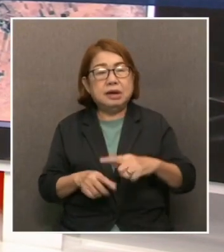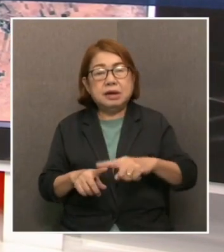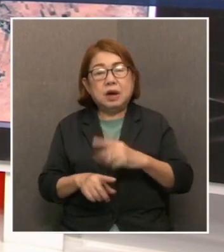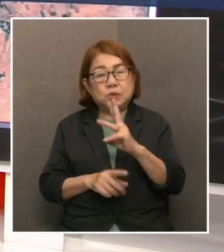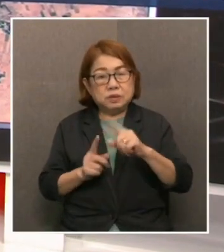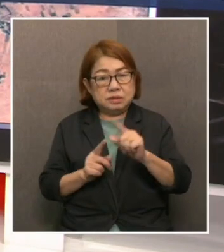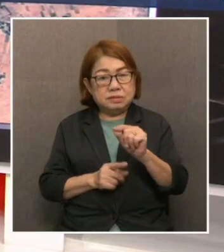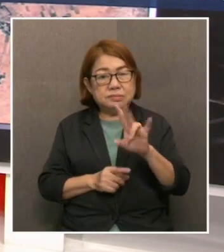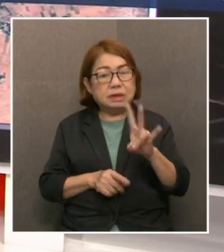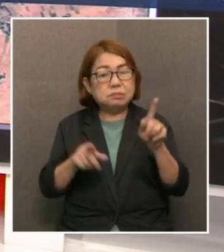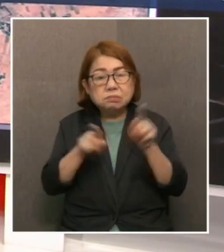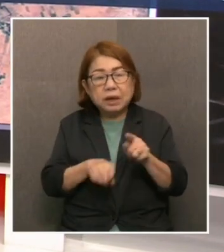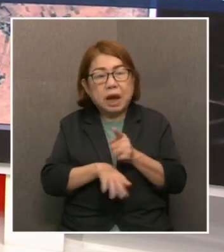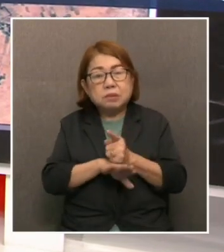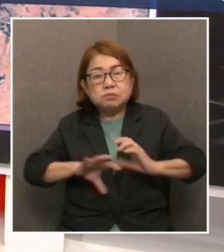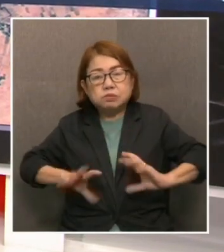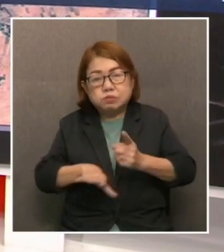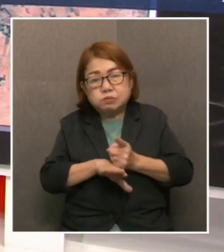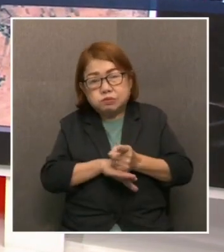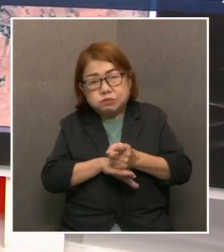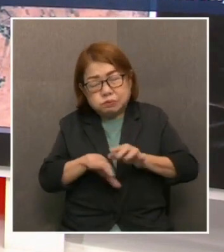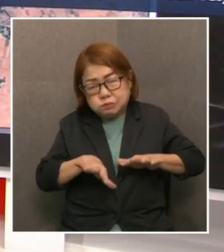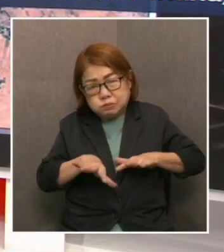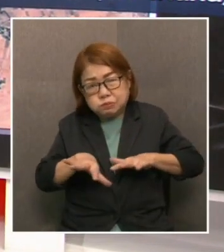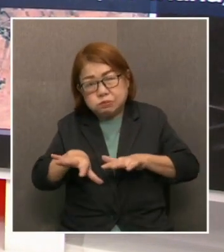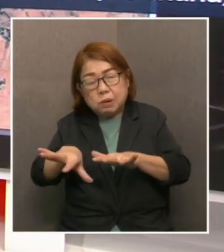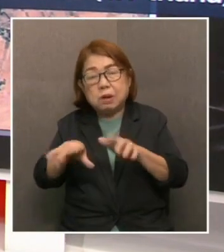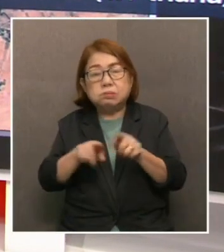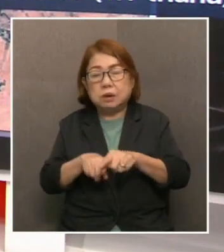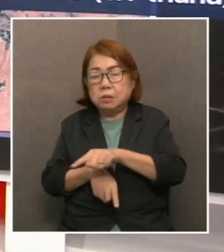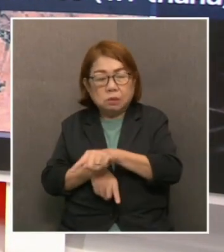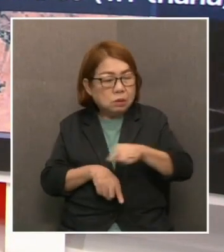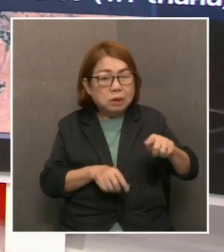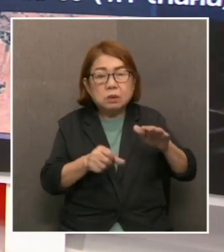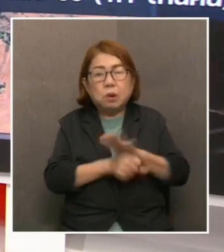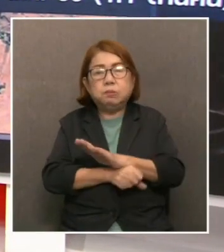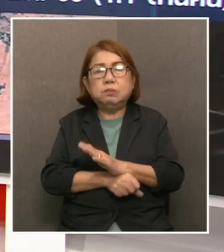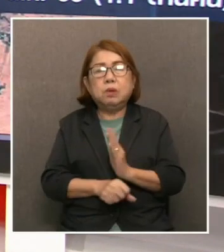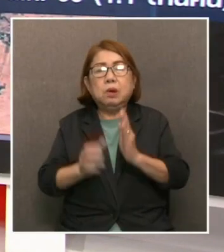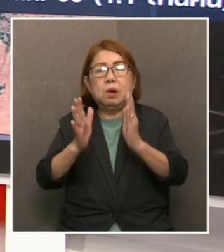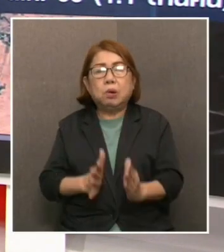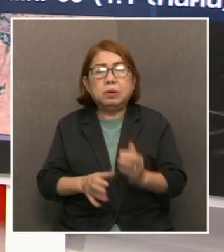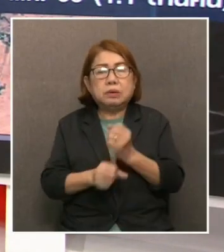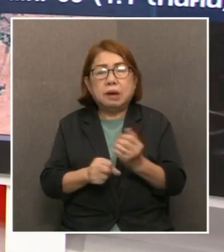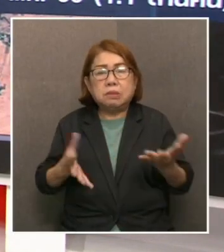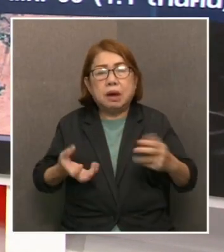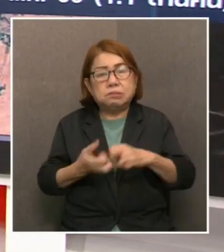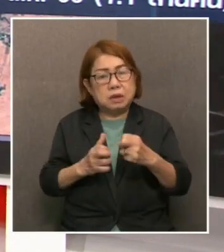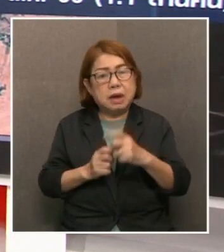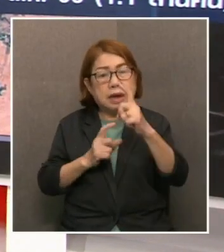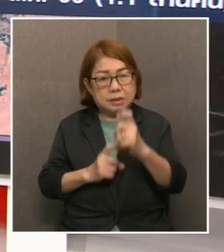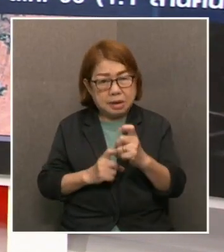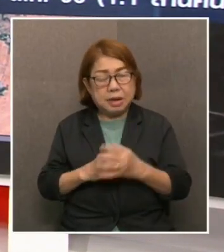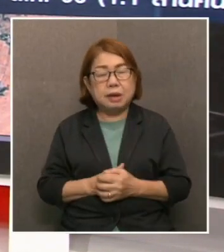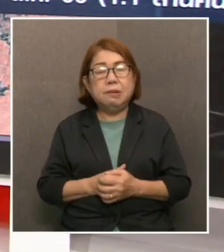ก็ใช้รถถังบุกลึกอย่างต่อเนื่องเรียกว่าไม่มีพื้นที่ไหนปลอดภัยให้กับประชาชนที่อยู่ที่นั่นเลยนะคะผลกระทบที่เกิด